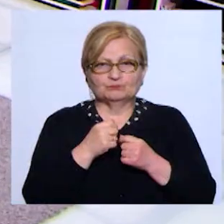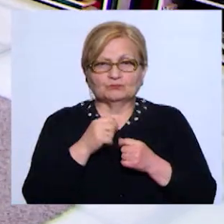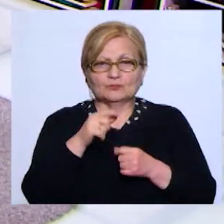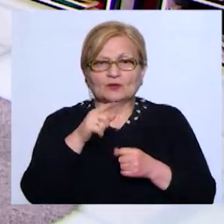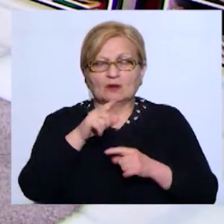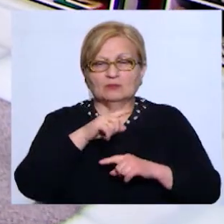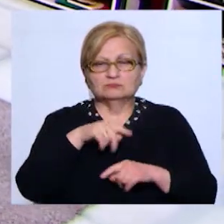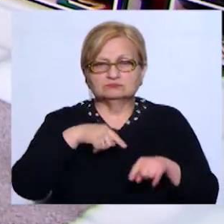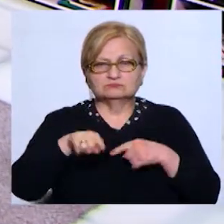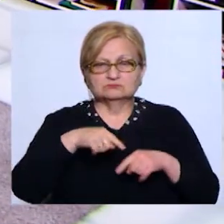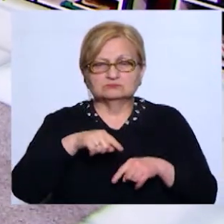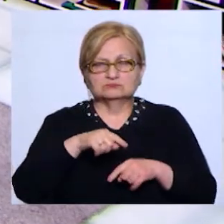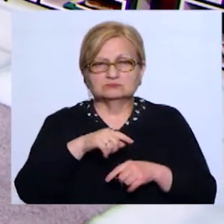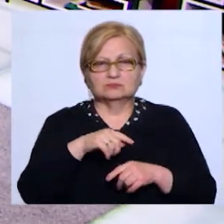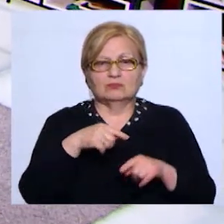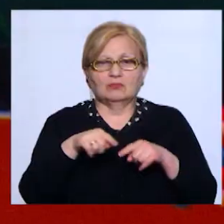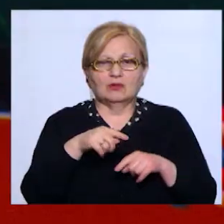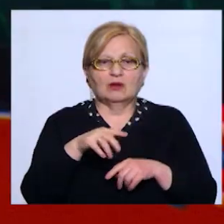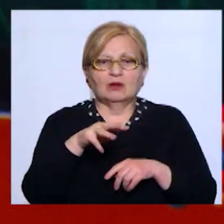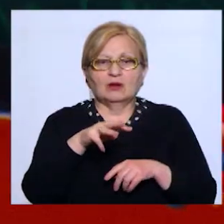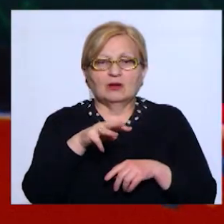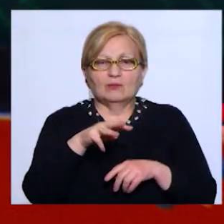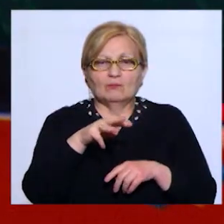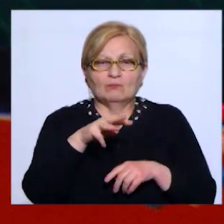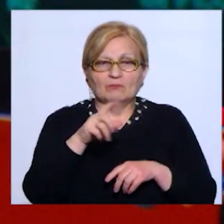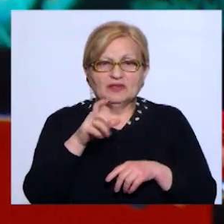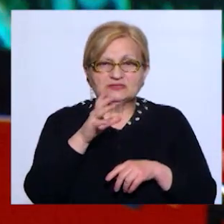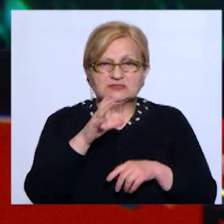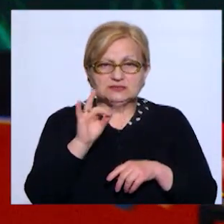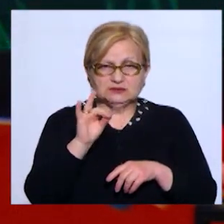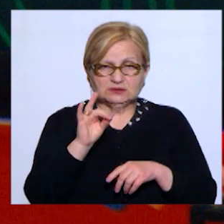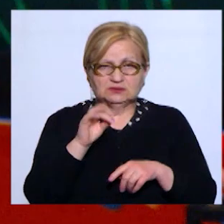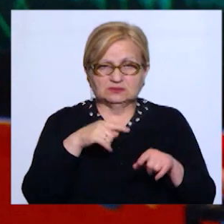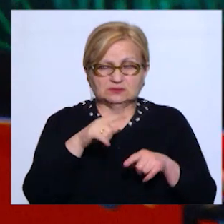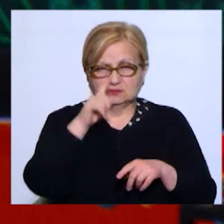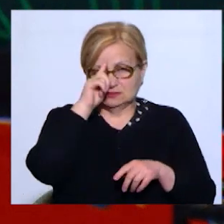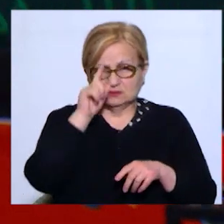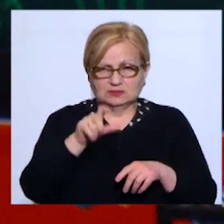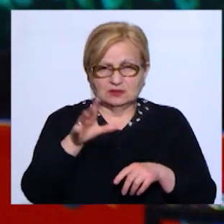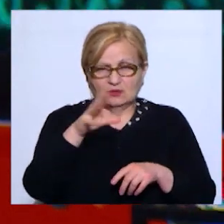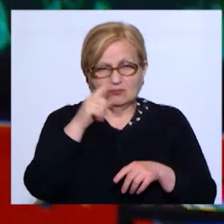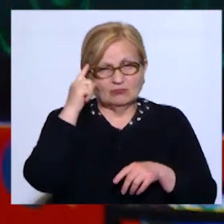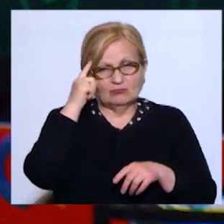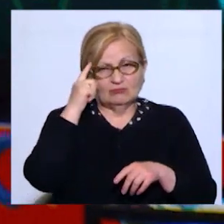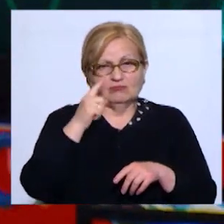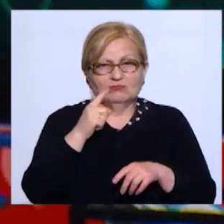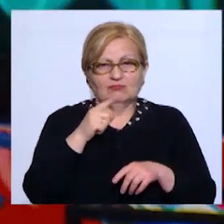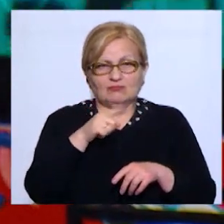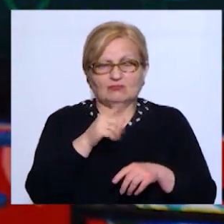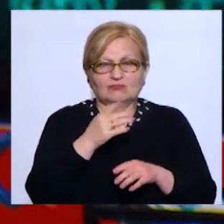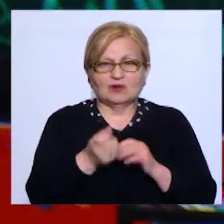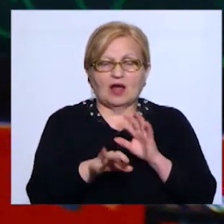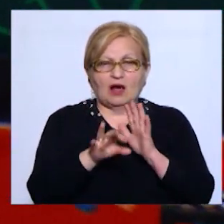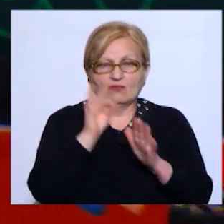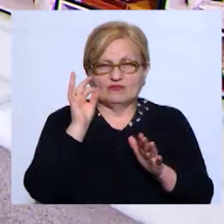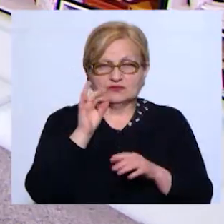იმიტომ ამოვარჩი, რომ მე დადაჩი მარტივ ლოგიკა გადაცემაში ვიყავით მიწვეულები და მესისთან დაკავშირებულ კითხვაზე ბევრი ვიფიქრეთ. ამიტომ მესი